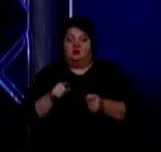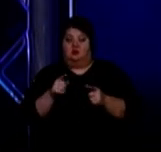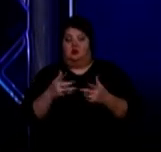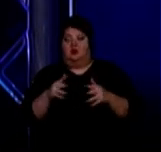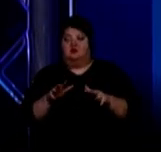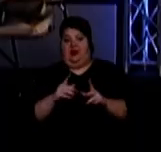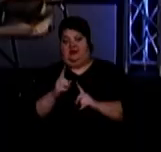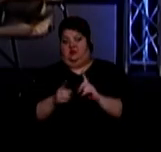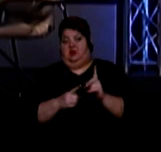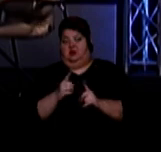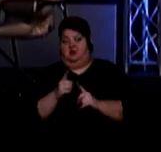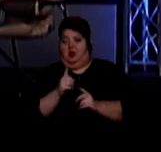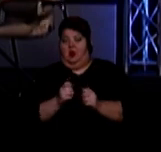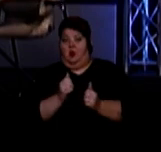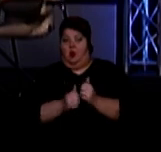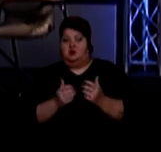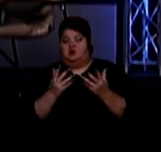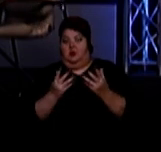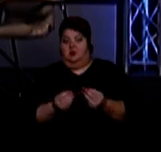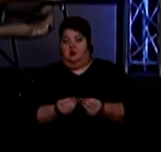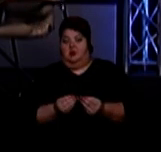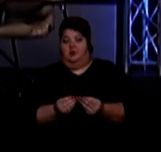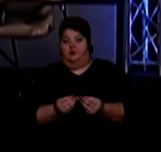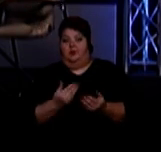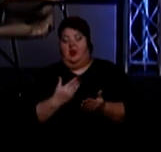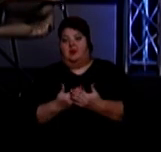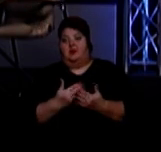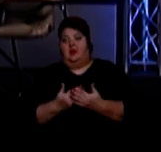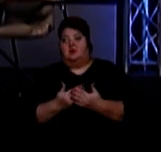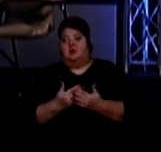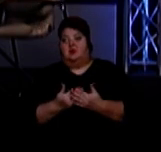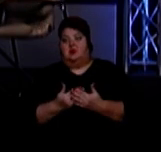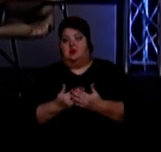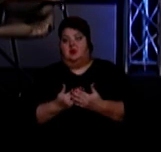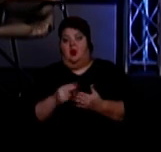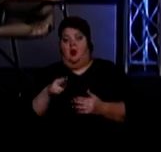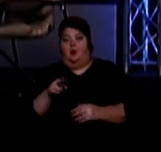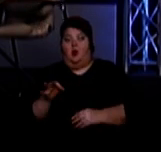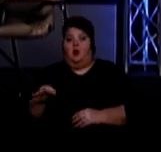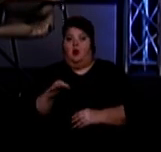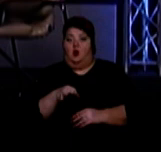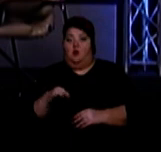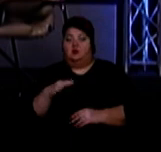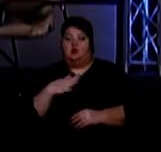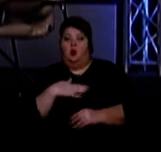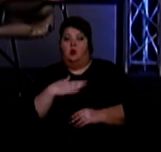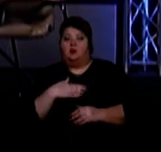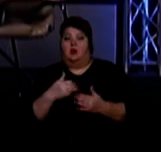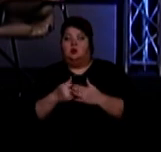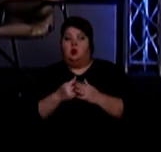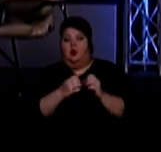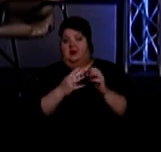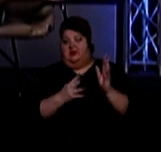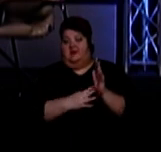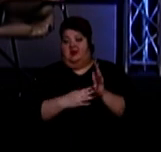тобто вона змінюється з кожного дня. Десь близько у нас по області, у нас десь до 19,